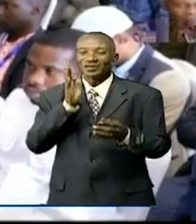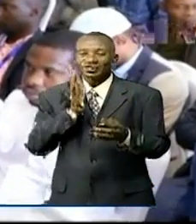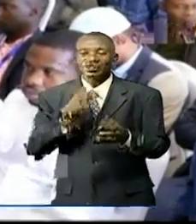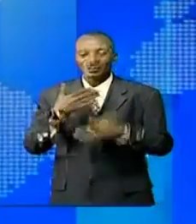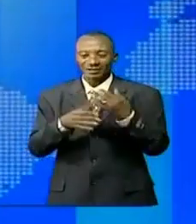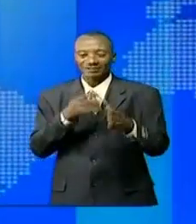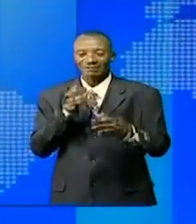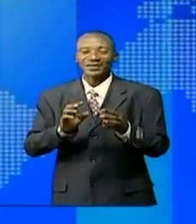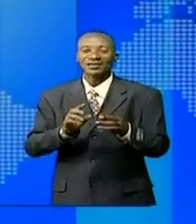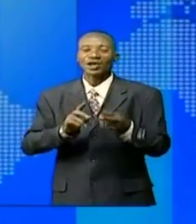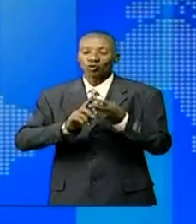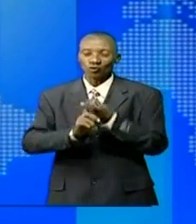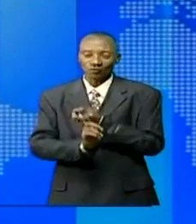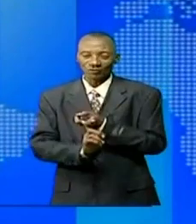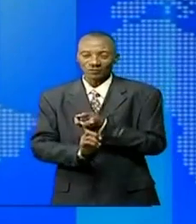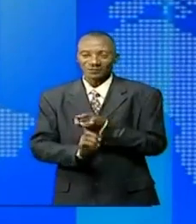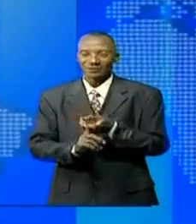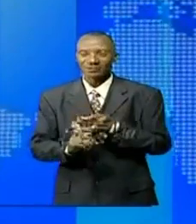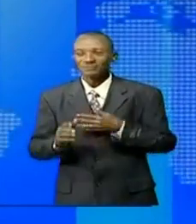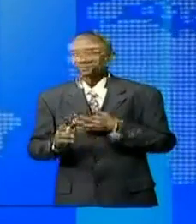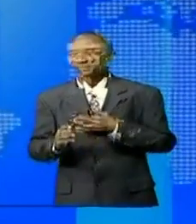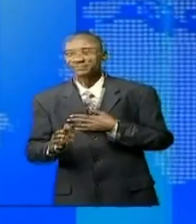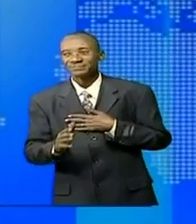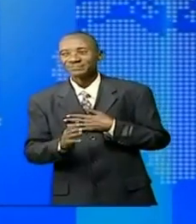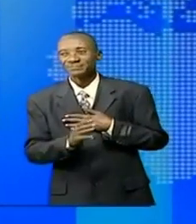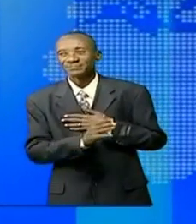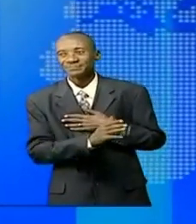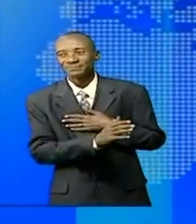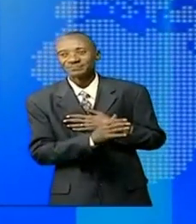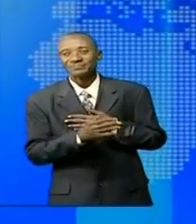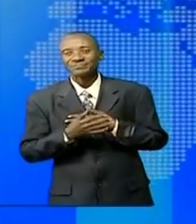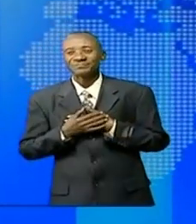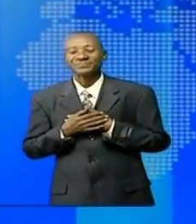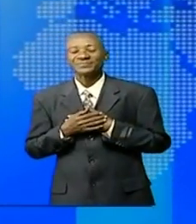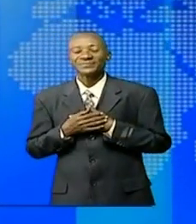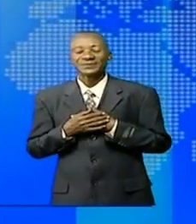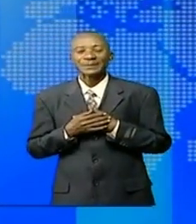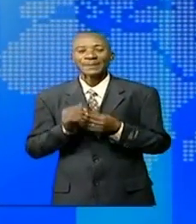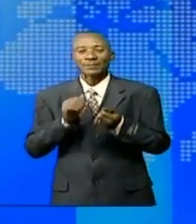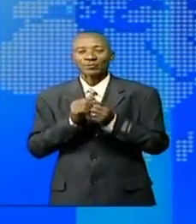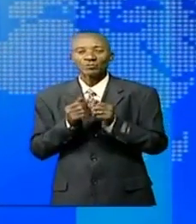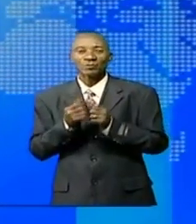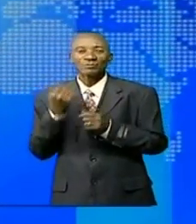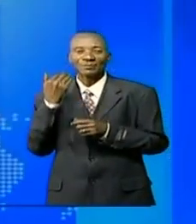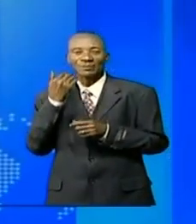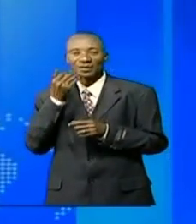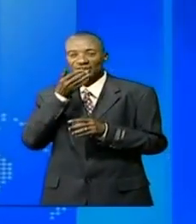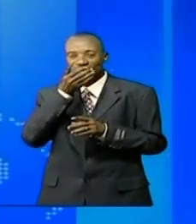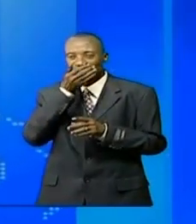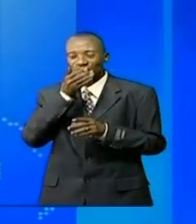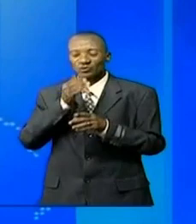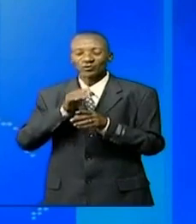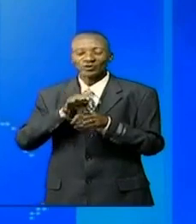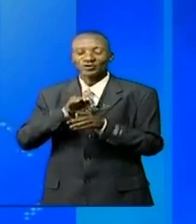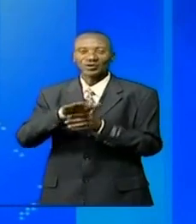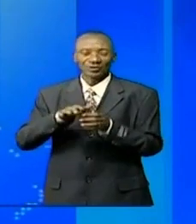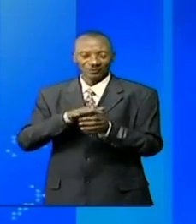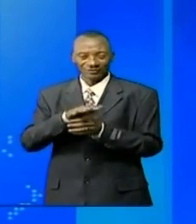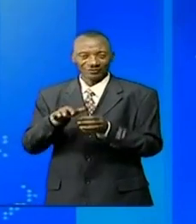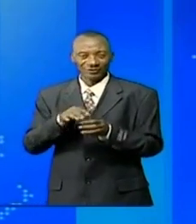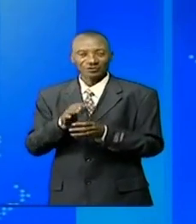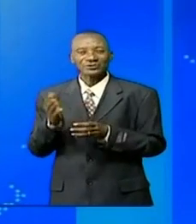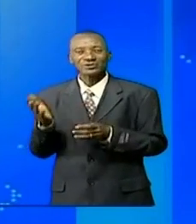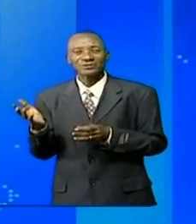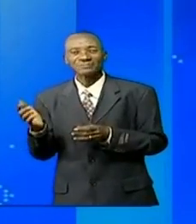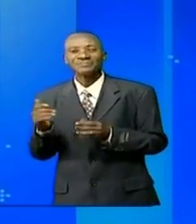ronde. La crise due à la pandémie du coronavirus n'a pas paralysé les activités financières en République démocratique du